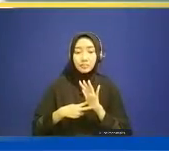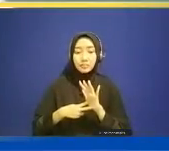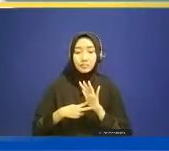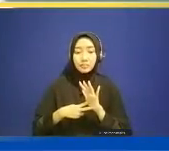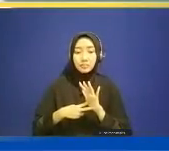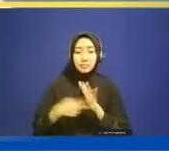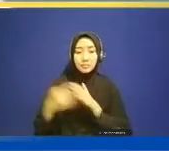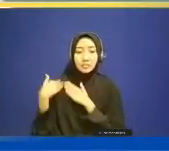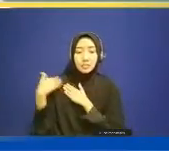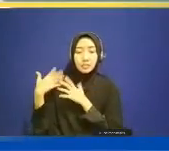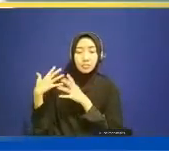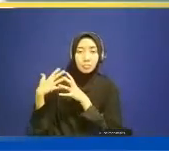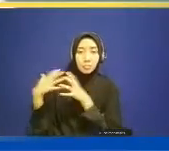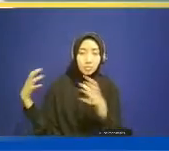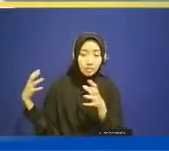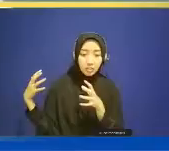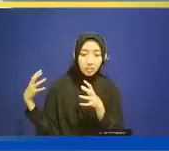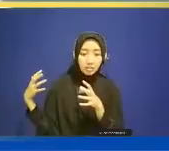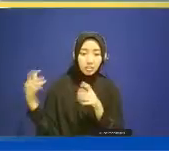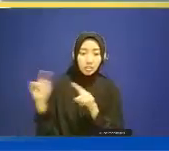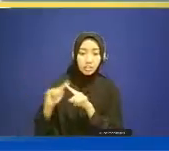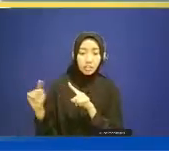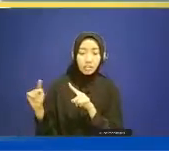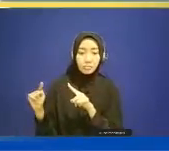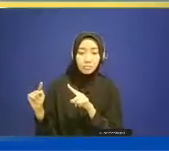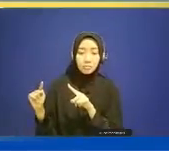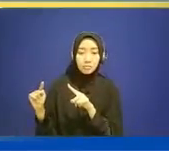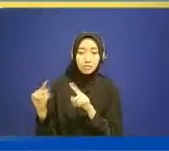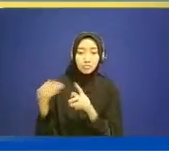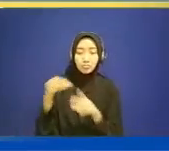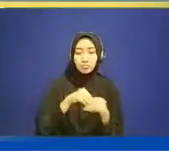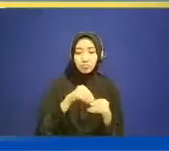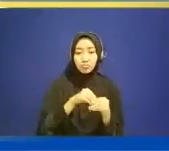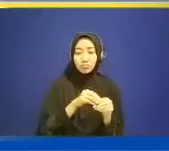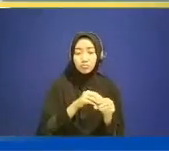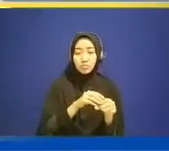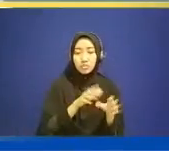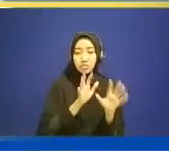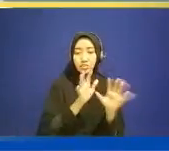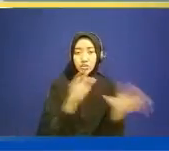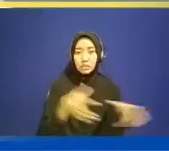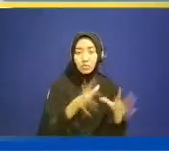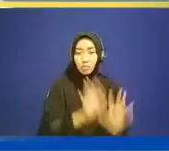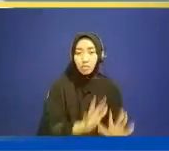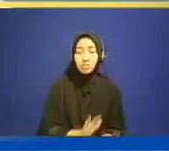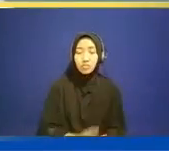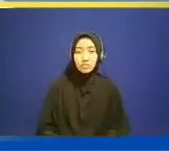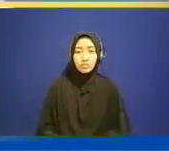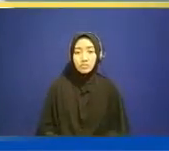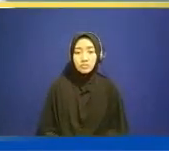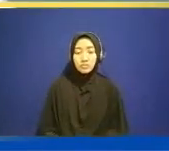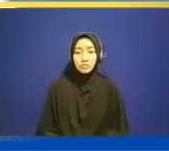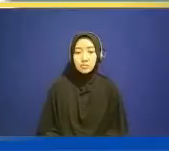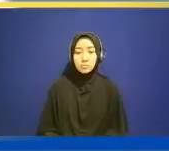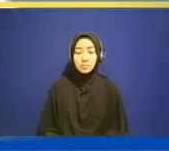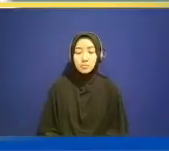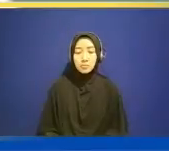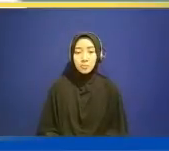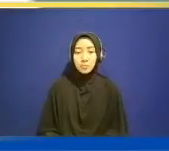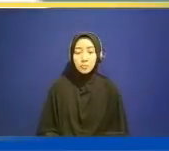berperan makin besar tapi have the cost of ribet sektor anda